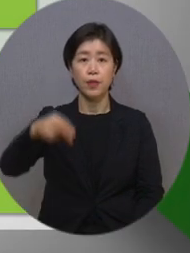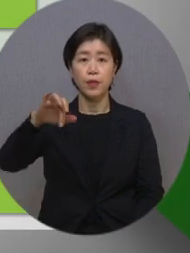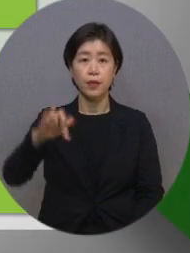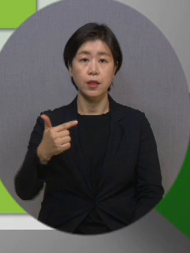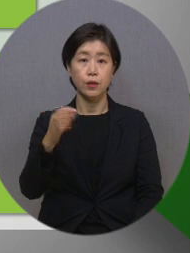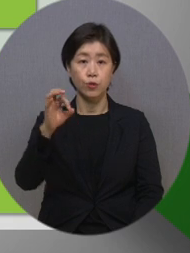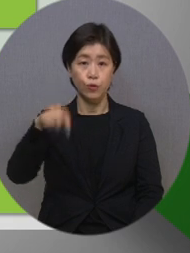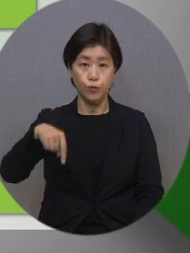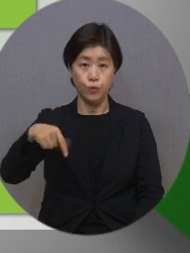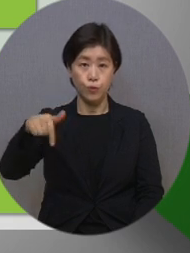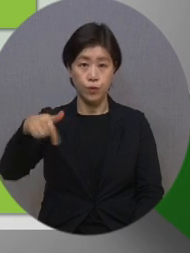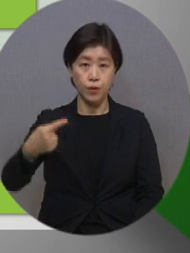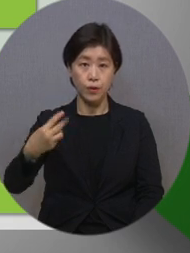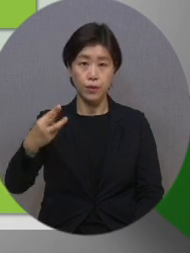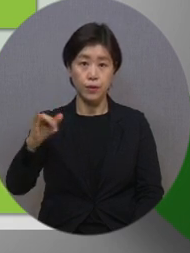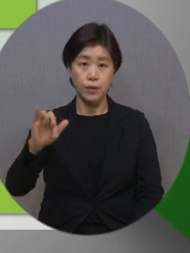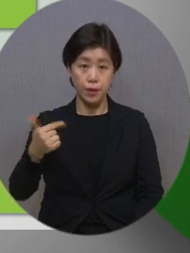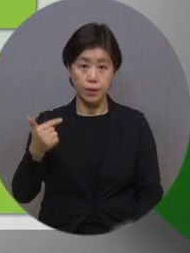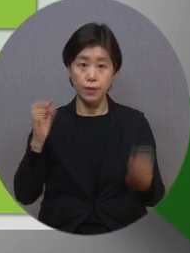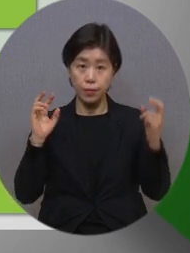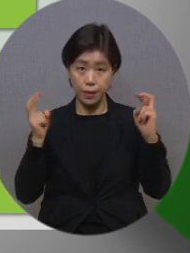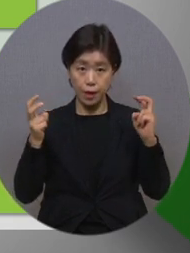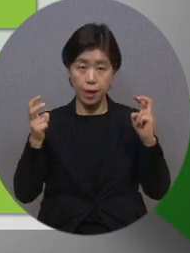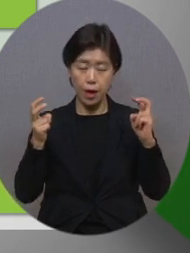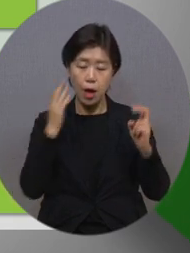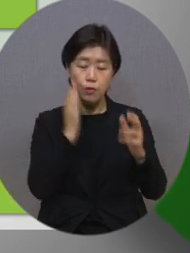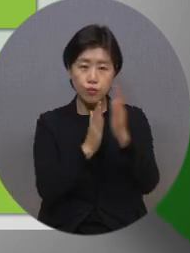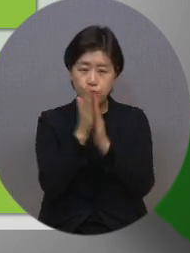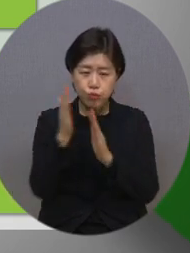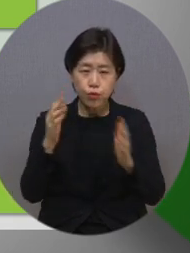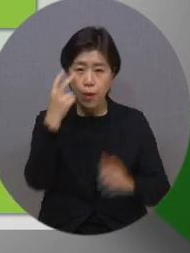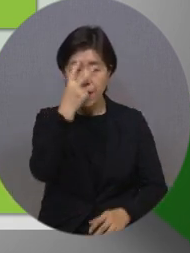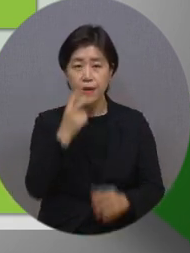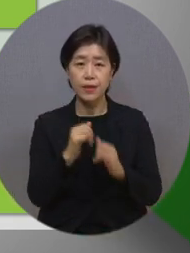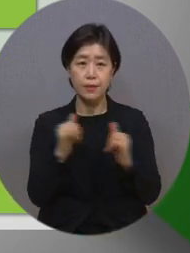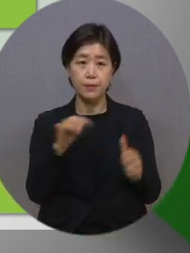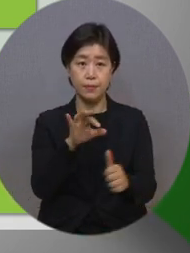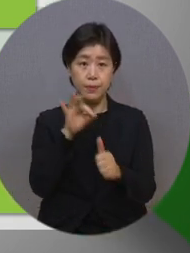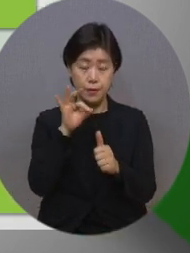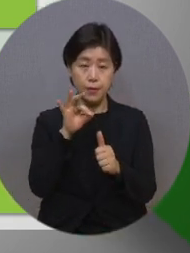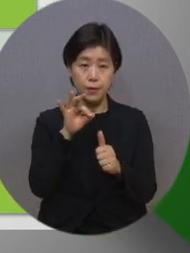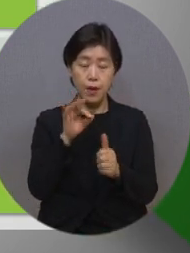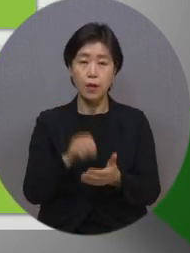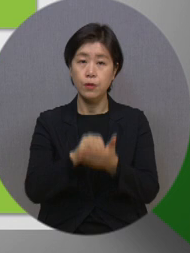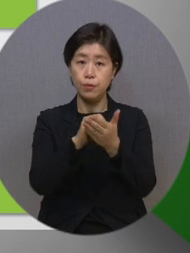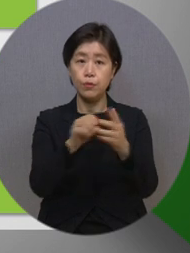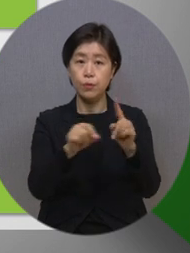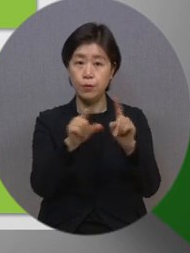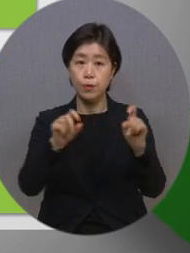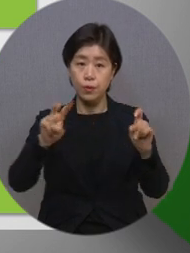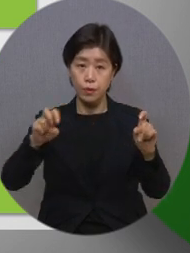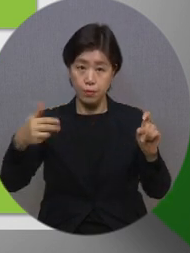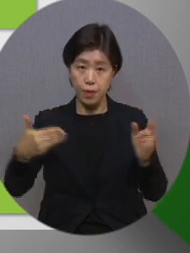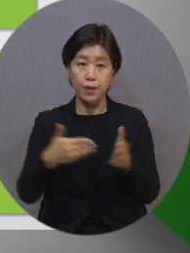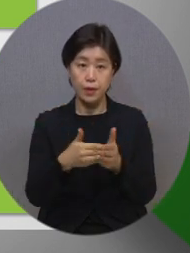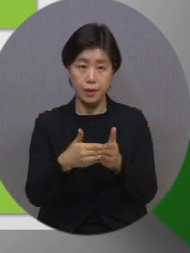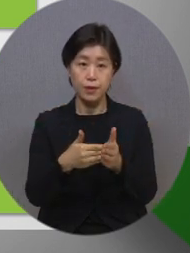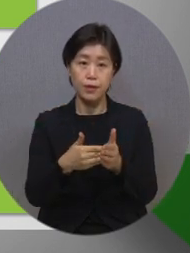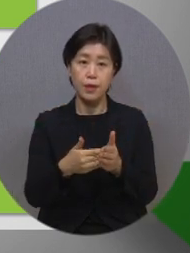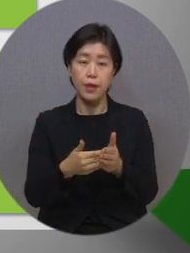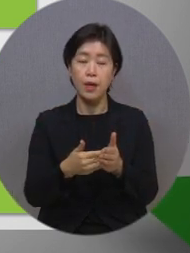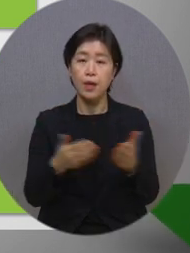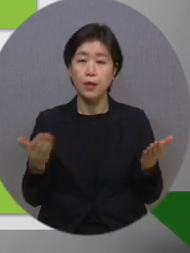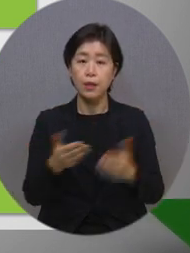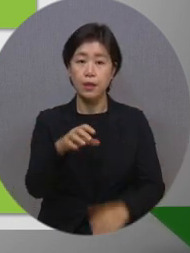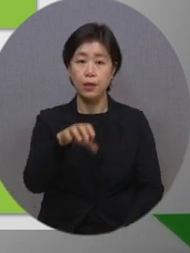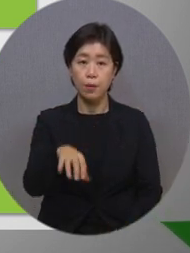주식회사 신우그린에서 식물관리원을 모집합니다. 접수 마감일은 11월 28일까지며 근무지는